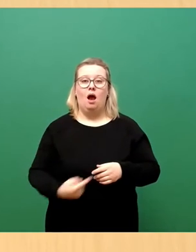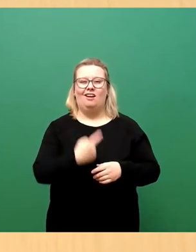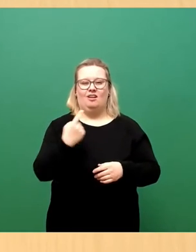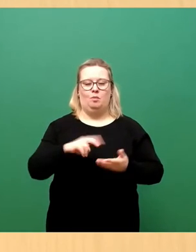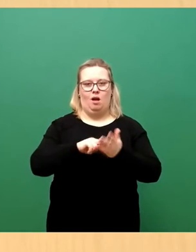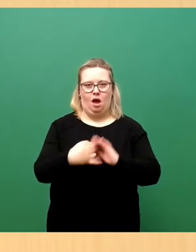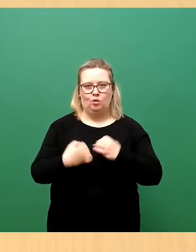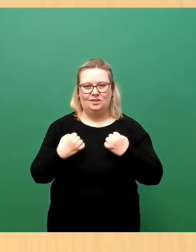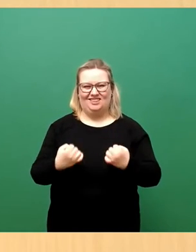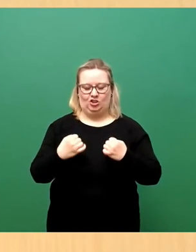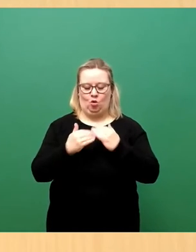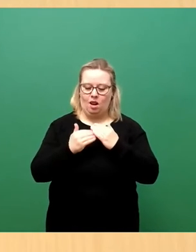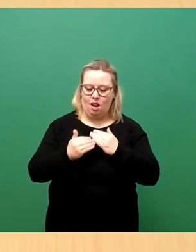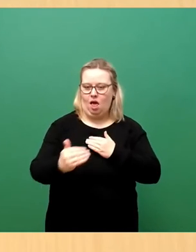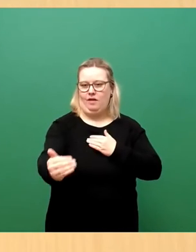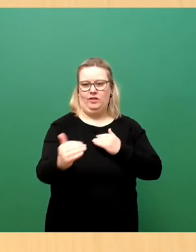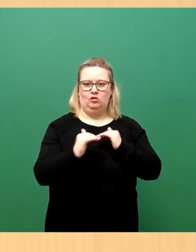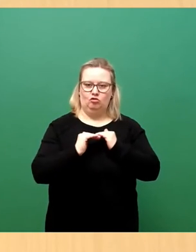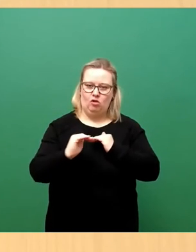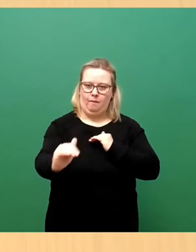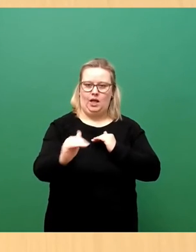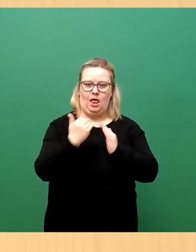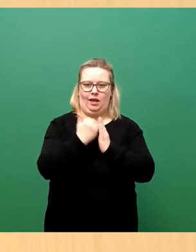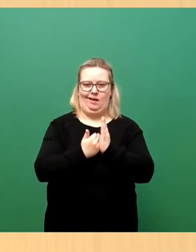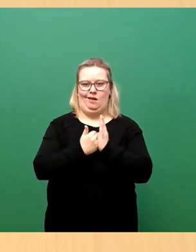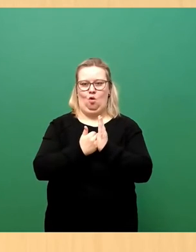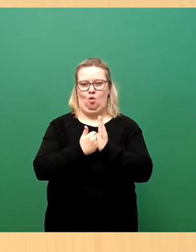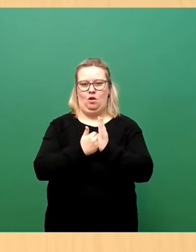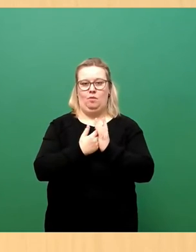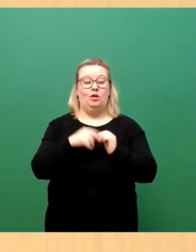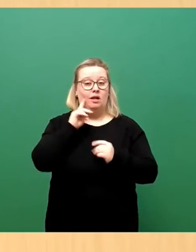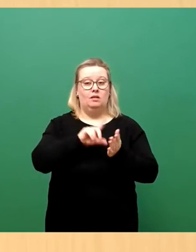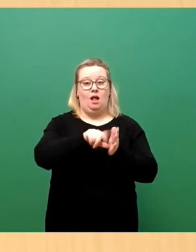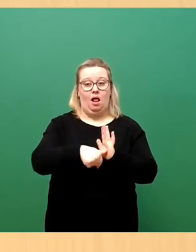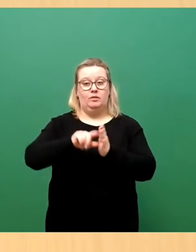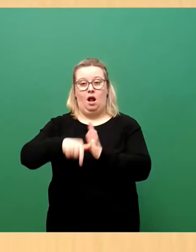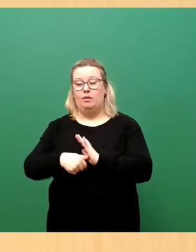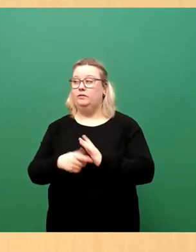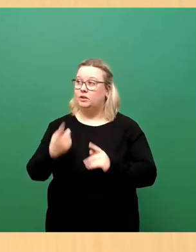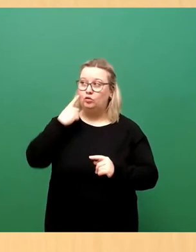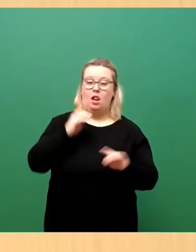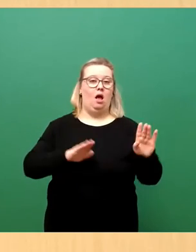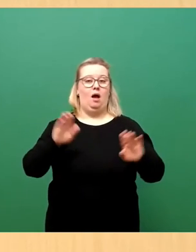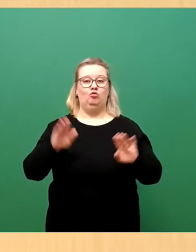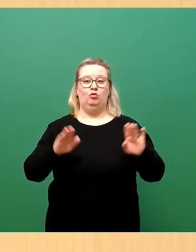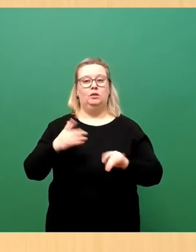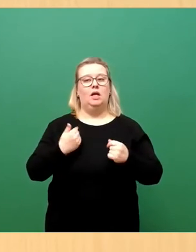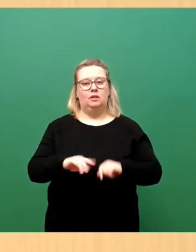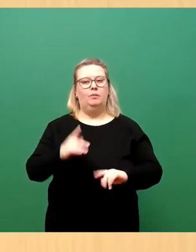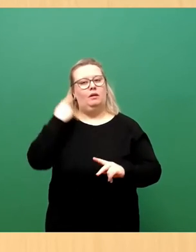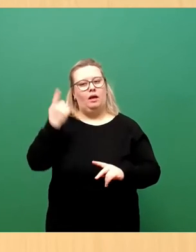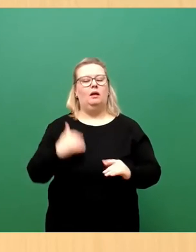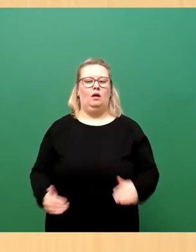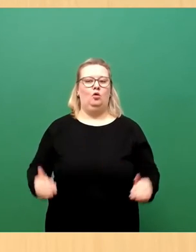Planungssicherheit und langfristig stabile Regelungen. Bevor wir hier halbjährlich per Zufall abstimmen, ist ein breiter Kompromiss richtig und